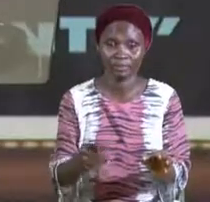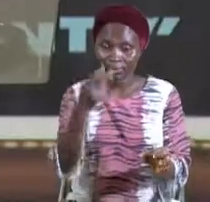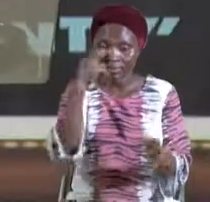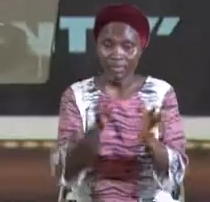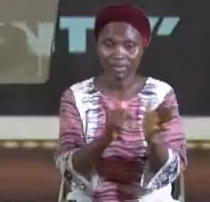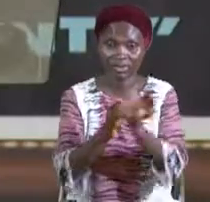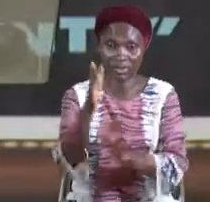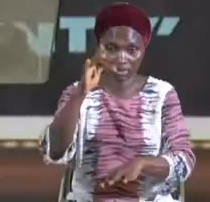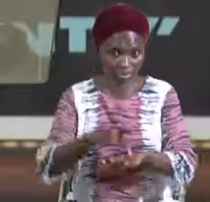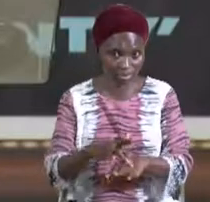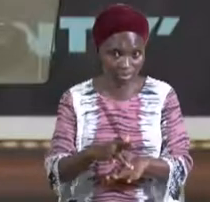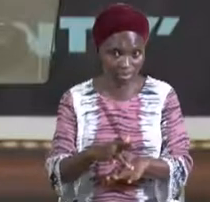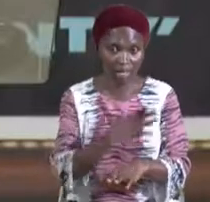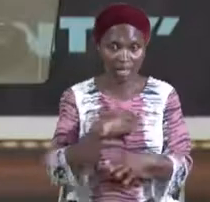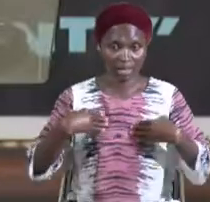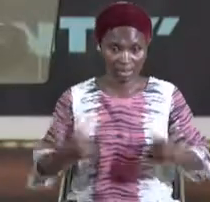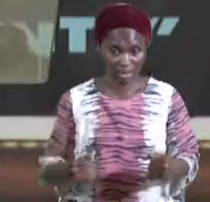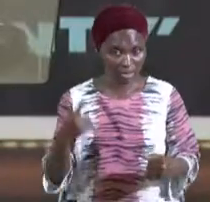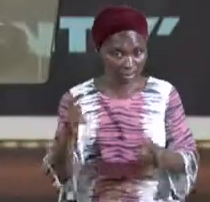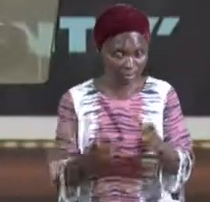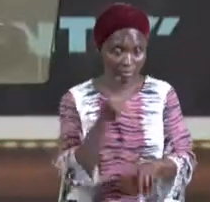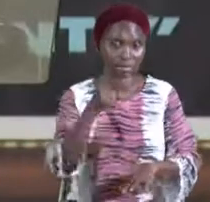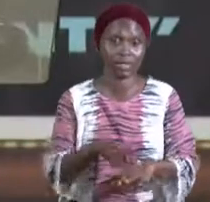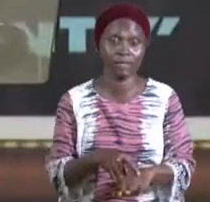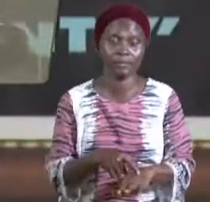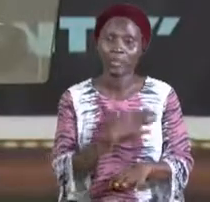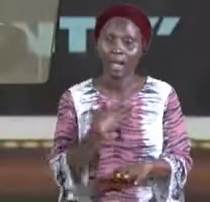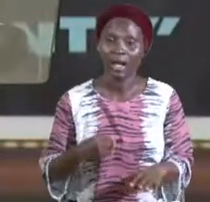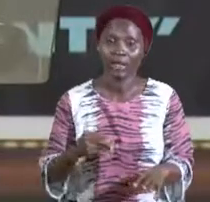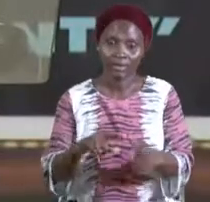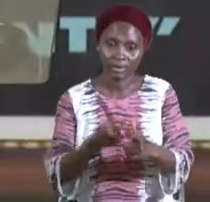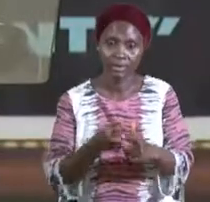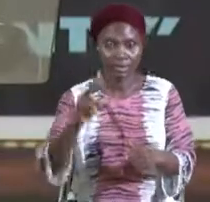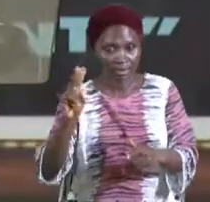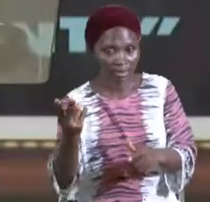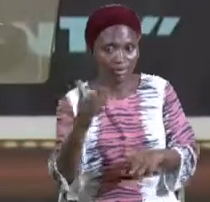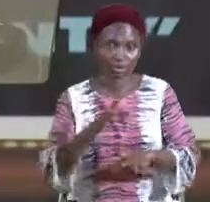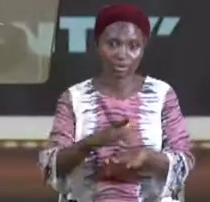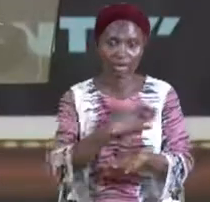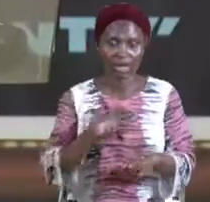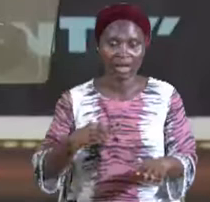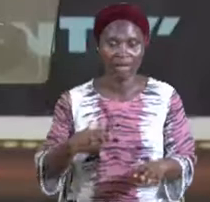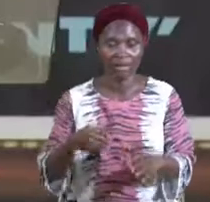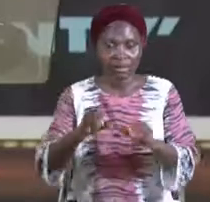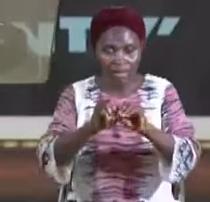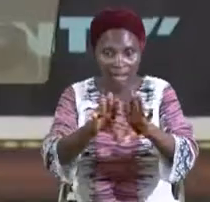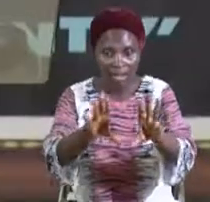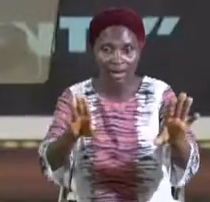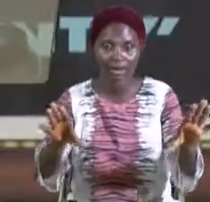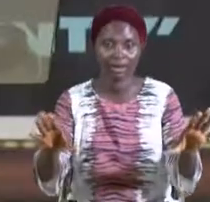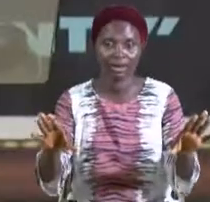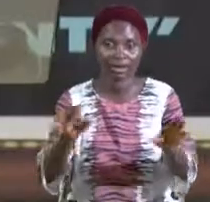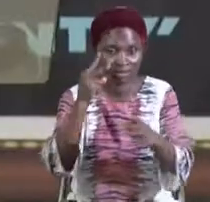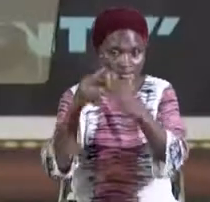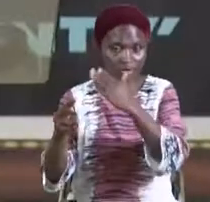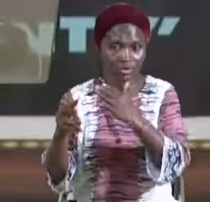enseigné, a guéri la première fois et ensuite la deuxième touche et il y a une vision plus claire,